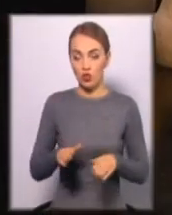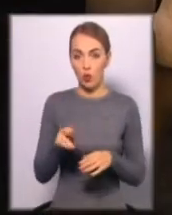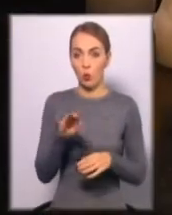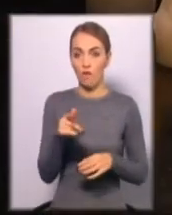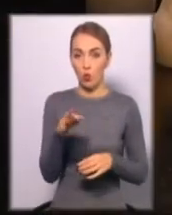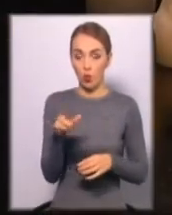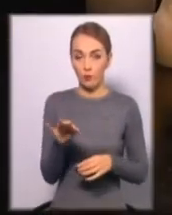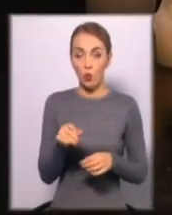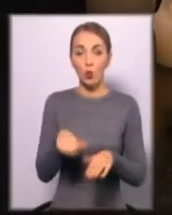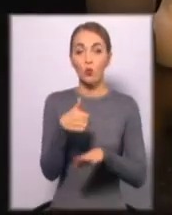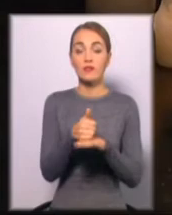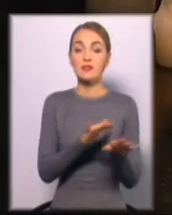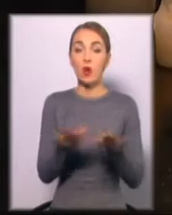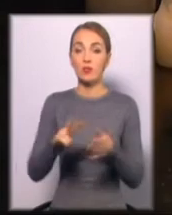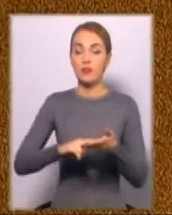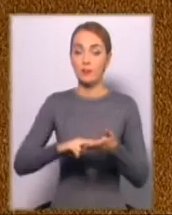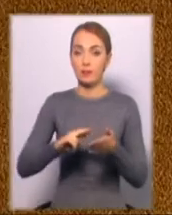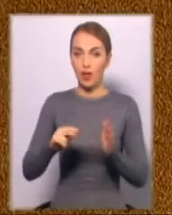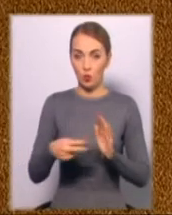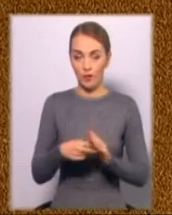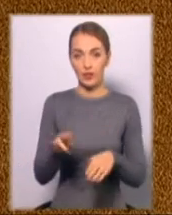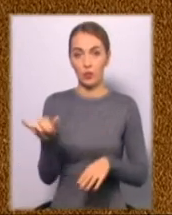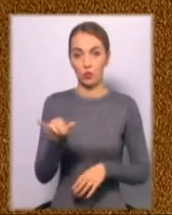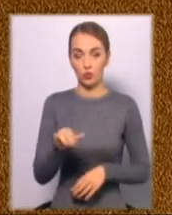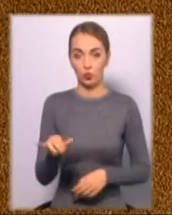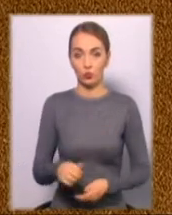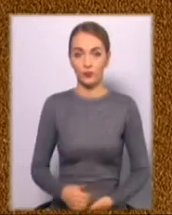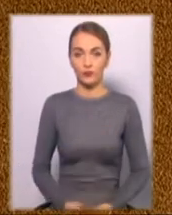Логового. Основні заходи заплановані на суботу.